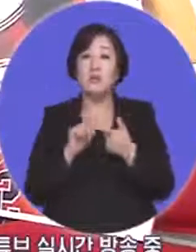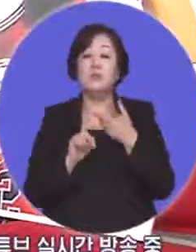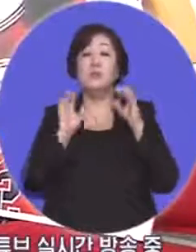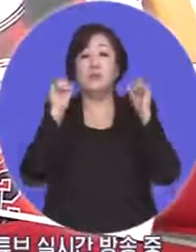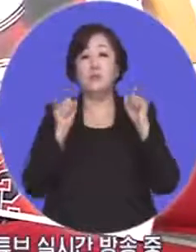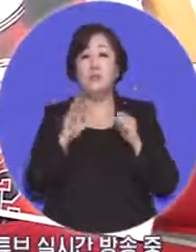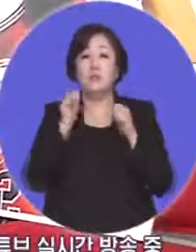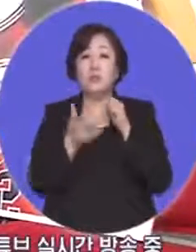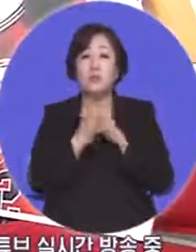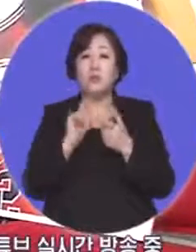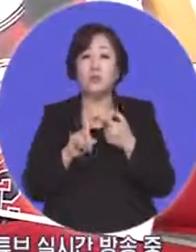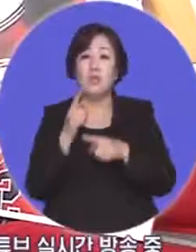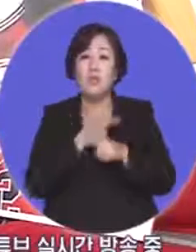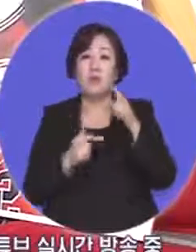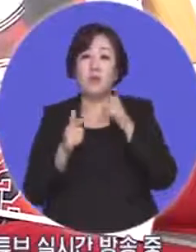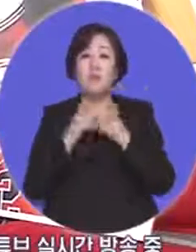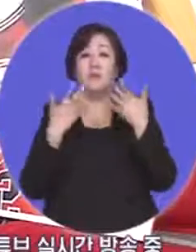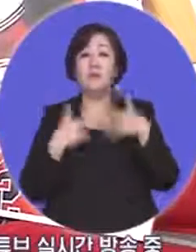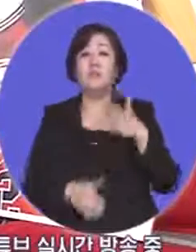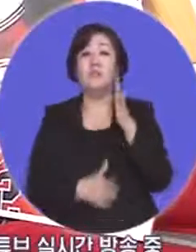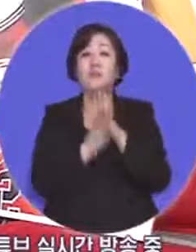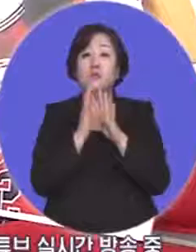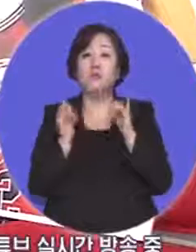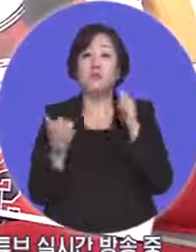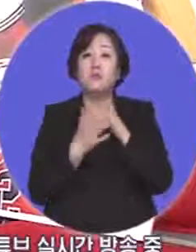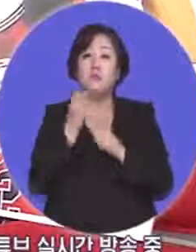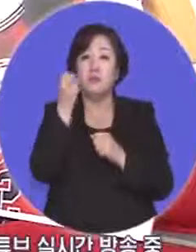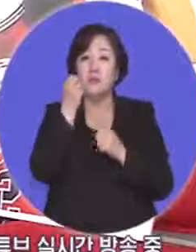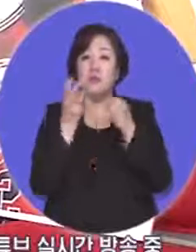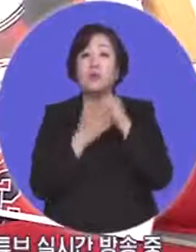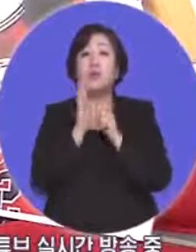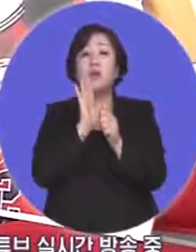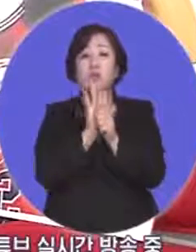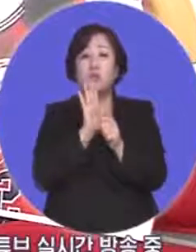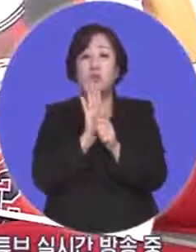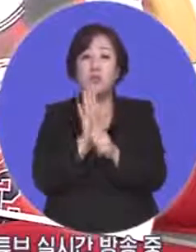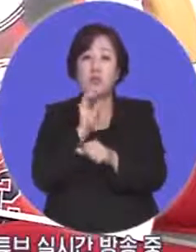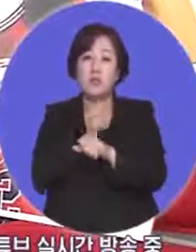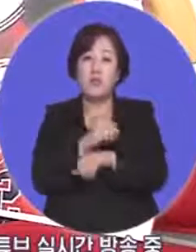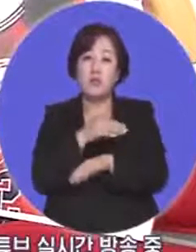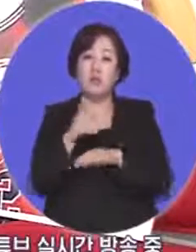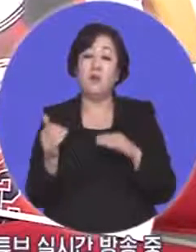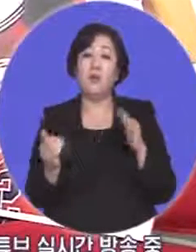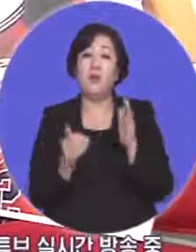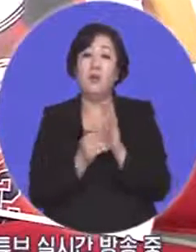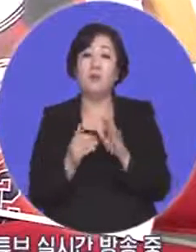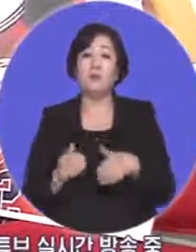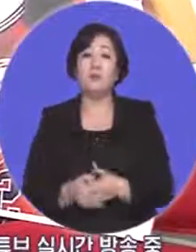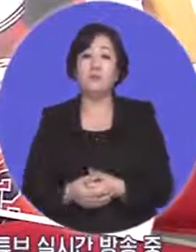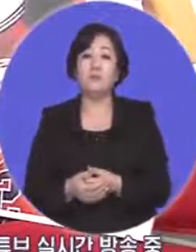프로스포츠가 코로나로 지친 시민들에게 새로운 활력소가 될 전망입니다. UBC 뉴스 윤주웅입니다.